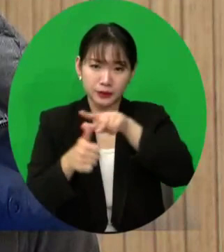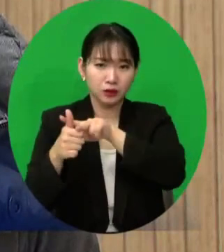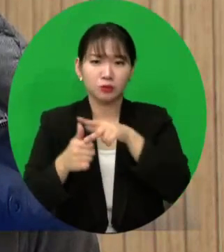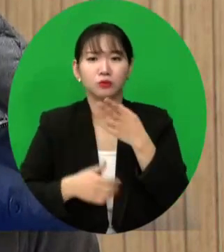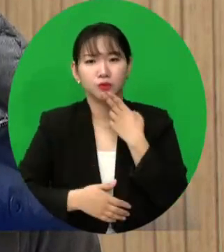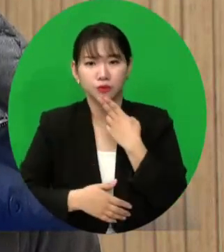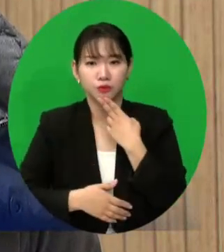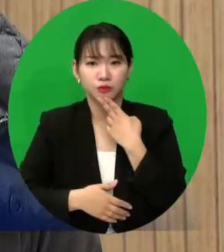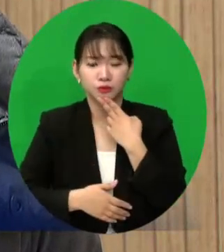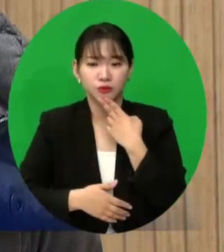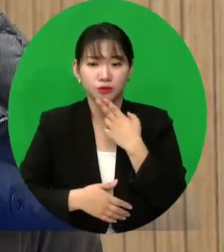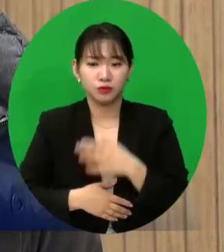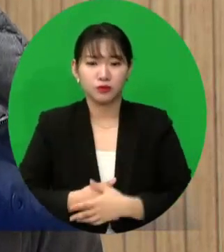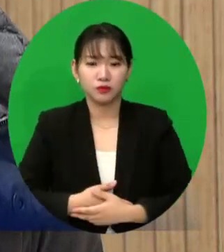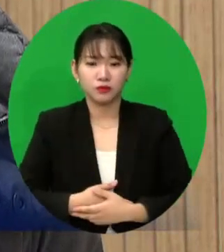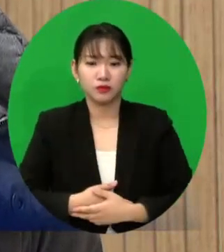이제